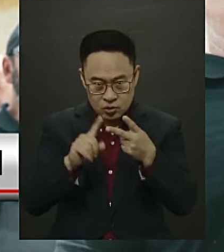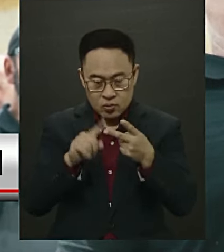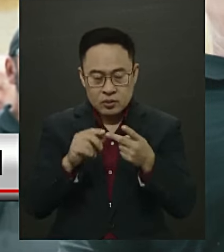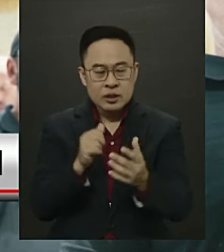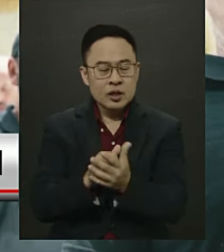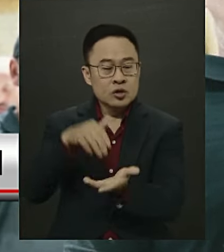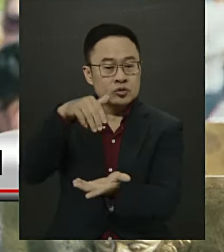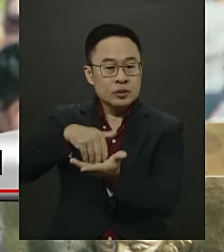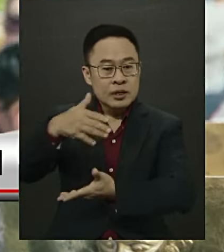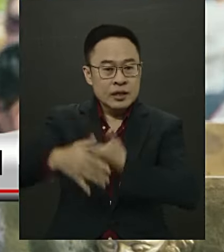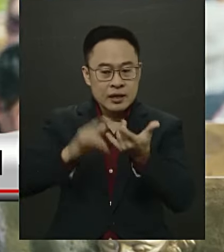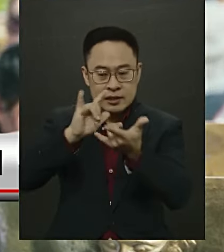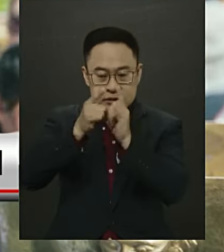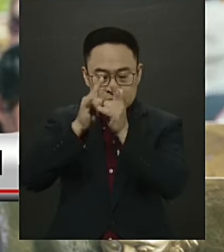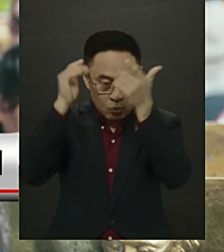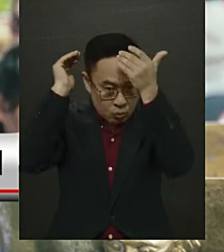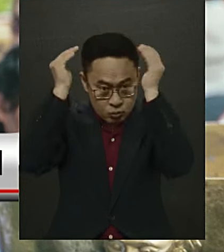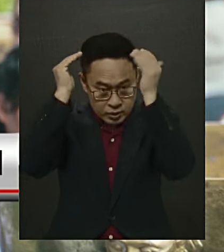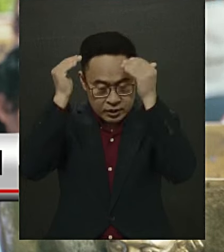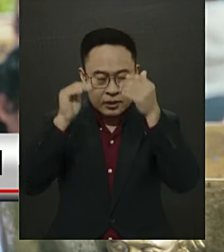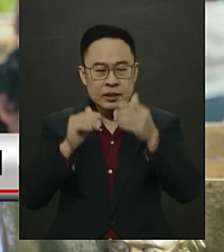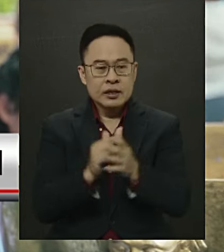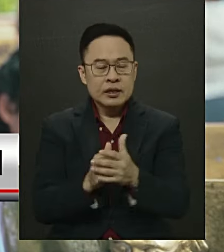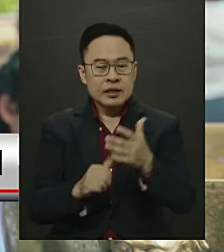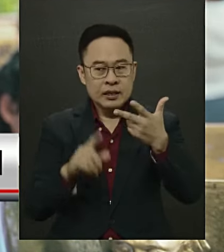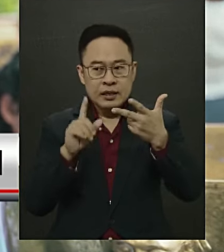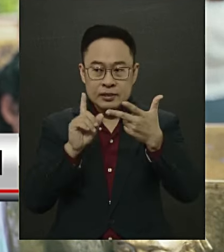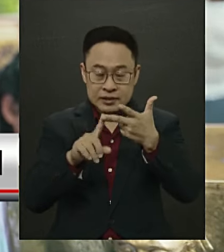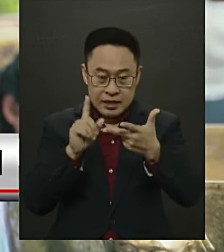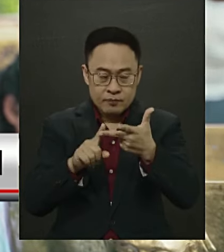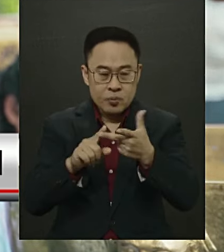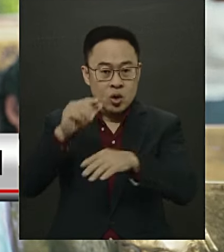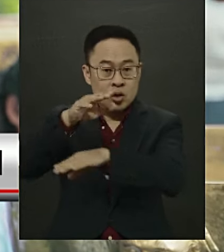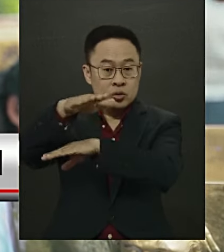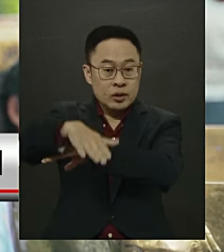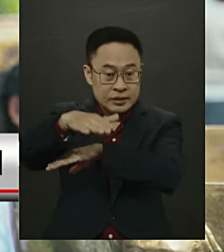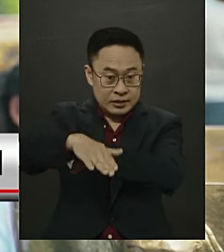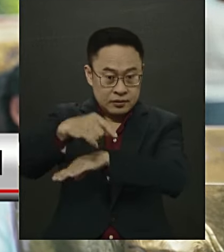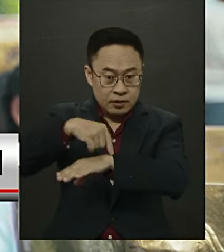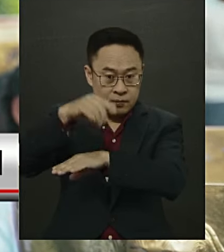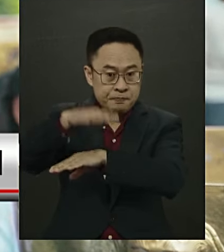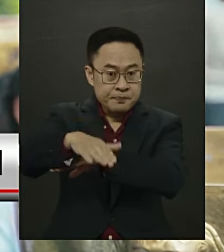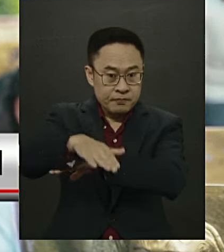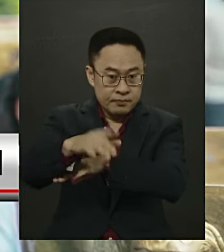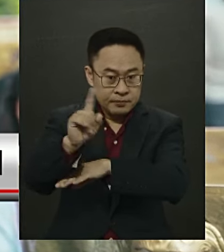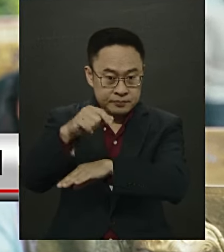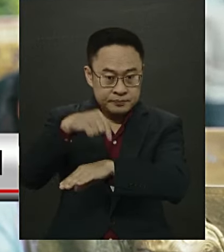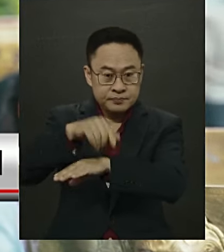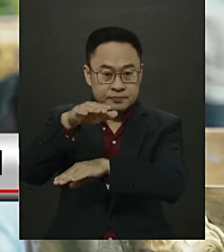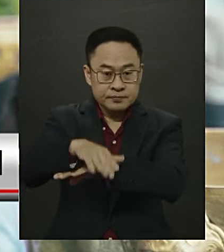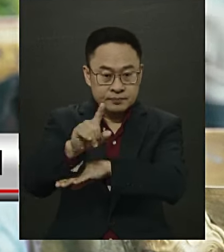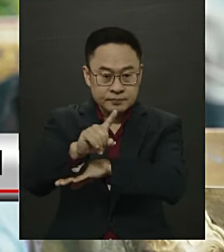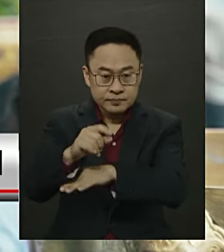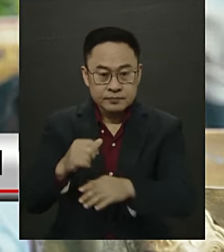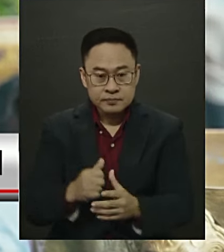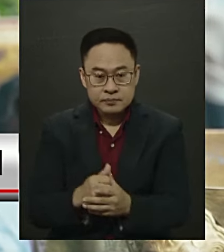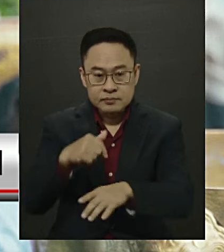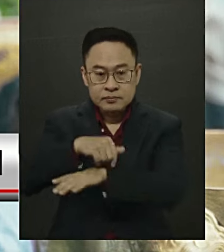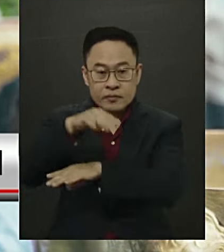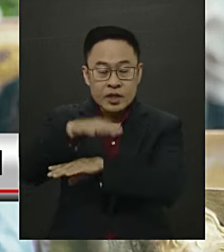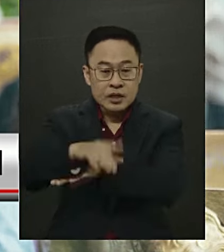ก่อนที่ช่วงเย็นเนี่ยจะเป็นเมนอีเวนต์หรือเป็นกิจกรรมหลักของการเดินทางมาที่ประเทศไทยของคายรีเออร์วิงในครั้งนี้เลยอยู่